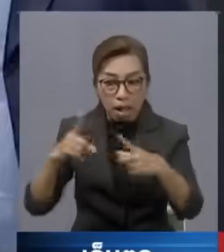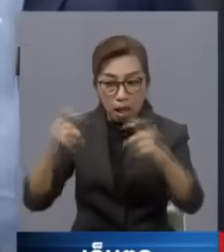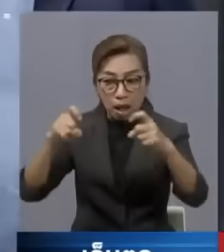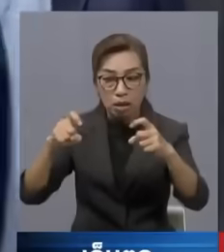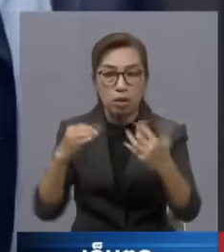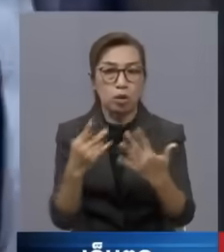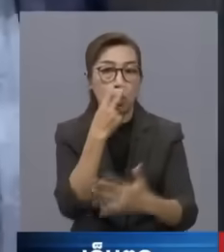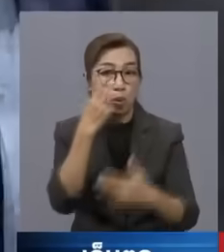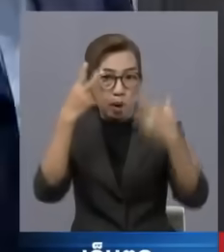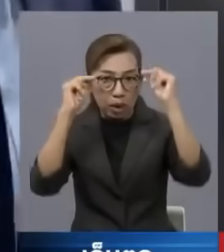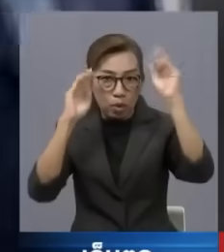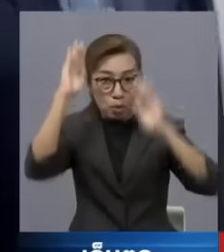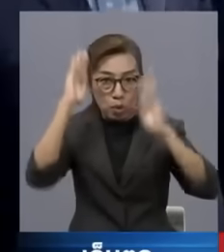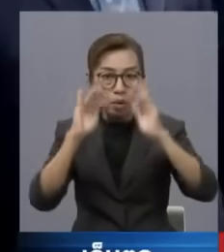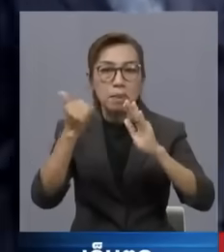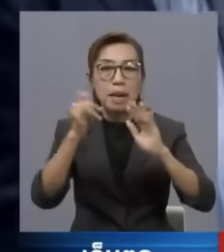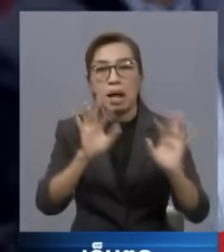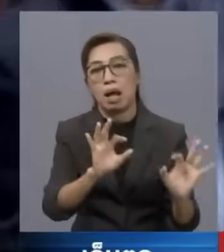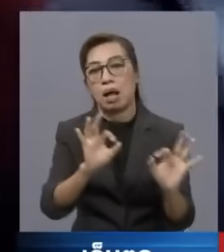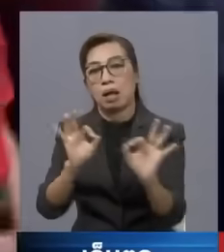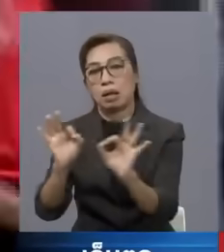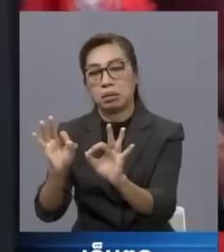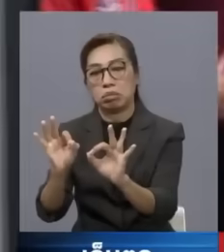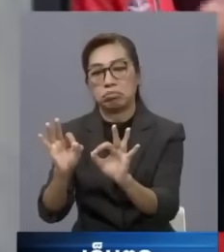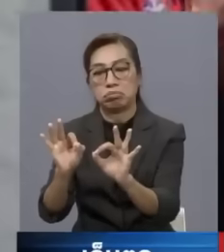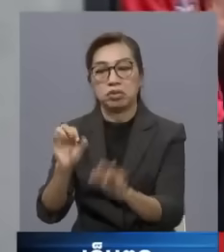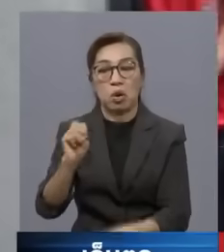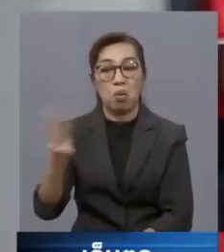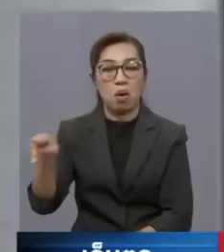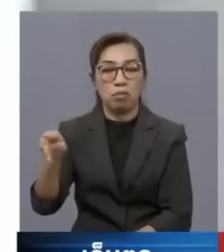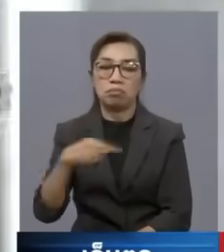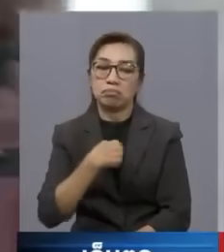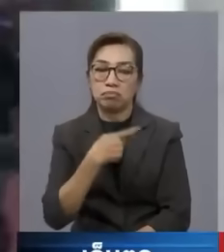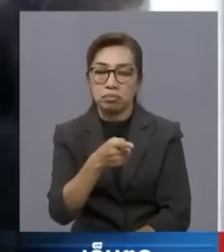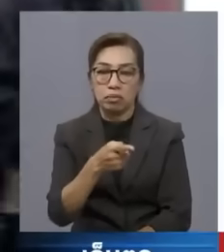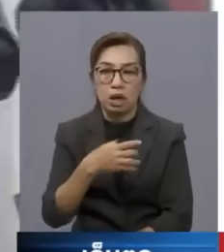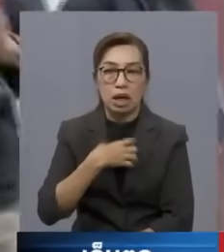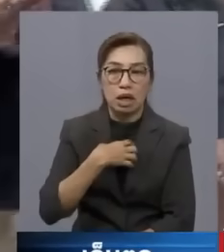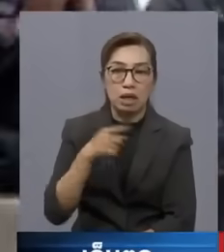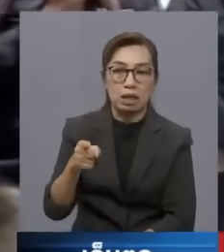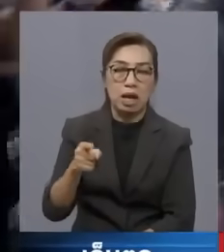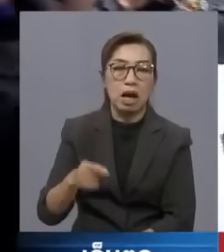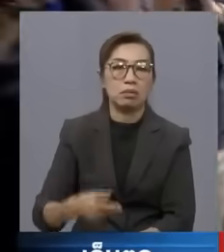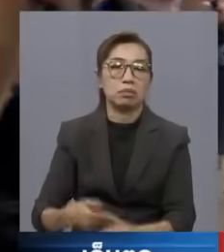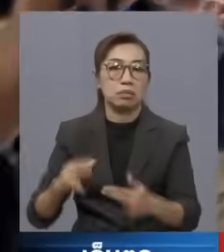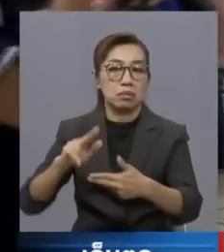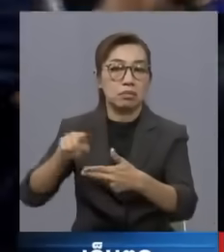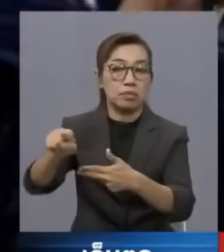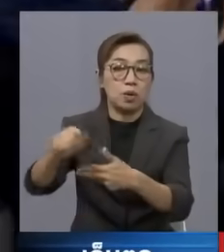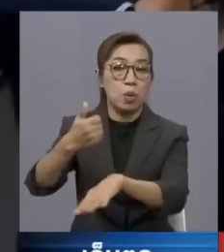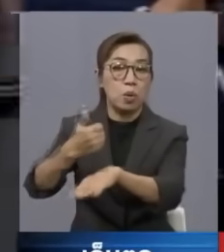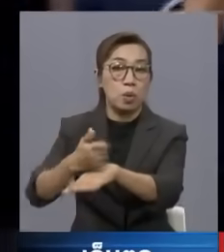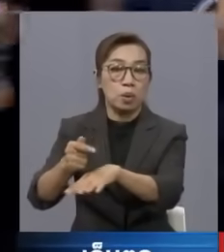สัญญาณการโหวตนายกเนี่ยอาจจะลากยาวไปสู่เป้าหมายของสวตัวตึงที่ต้องการเห็นลุงบ้านป่าเป็นนายกคนต่อไปก็ได้